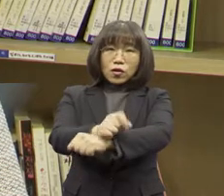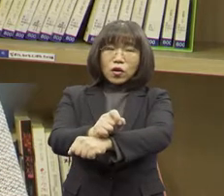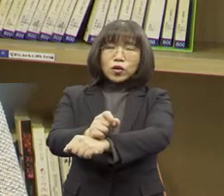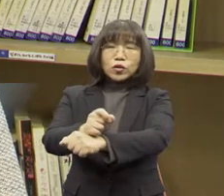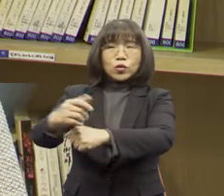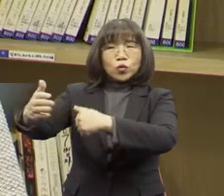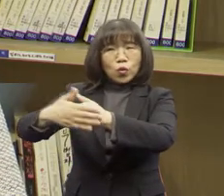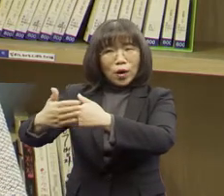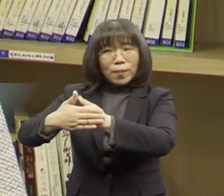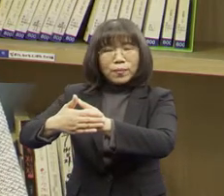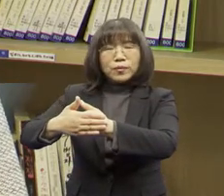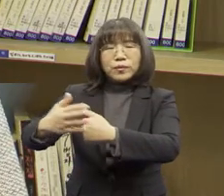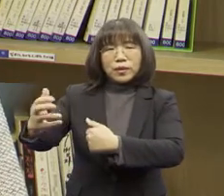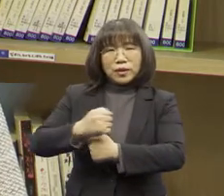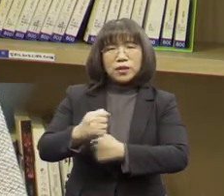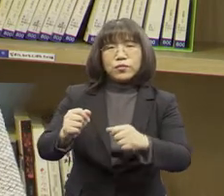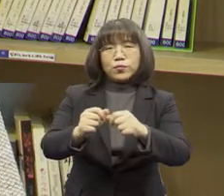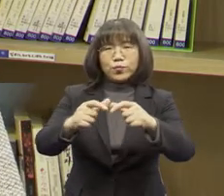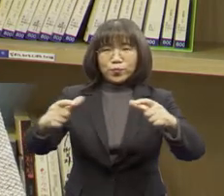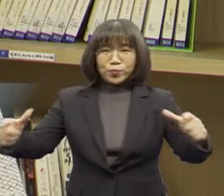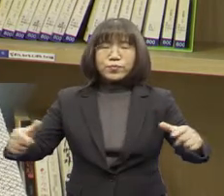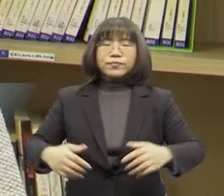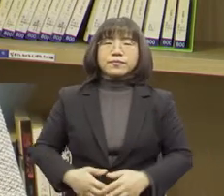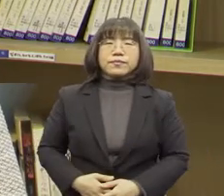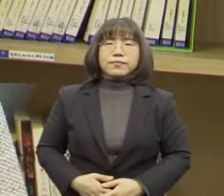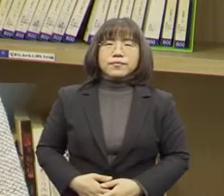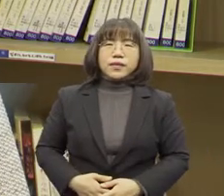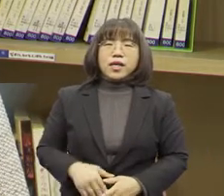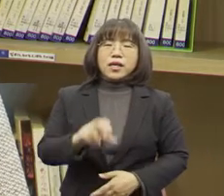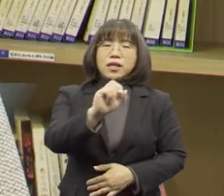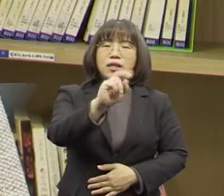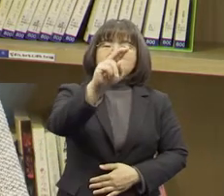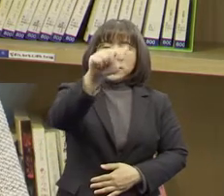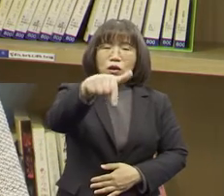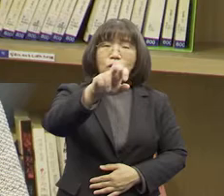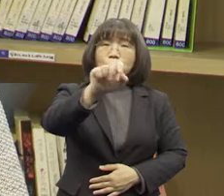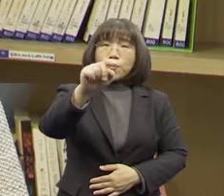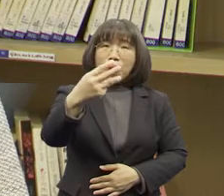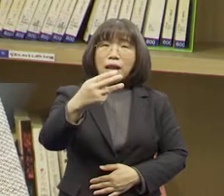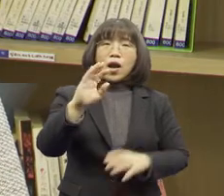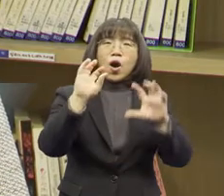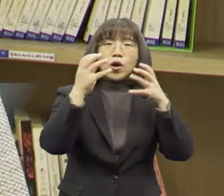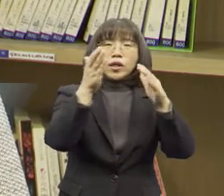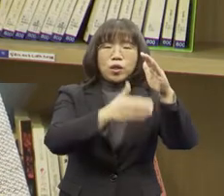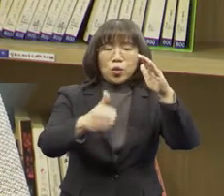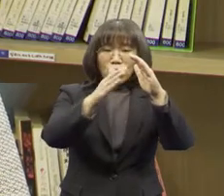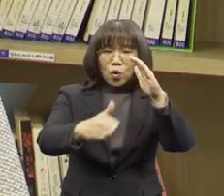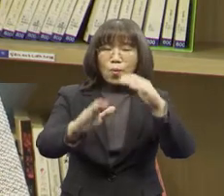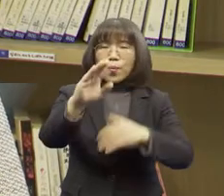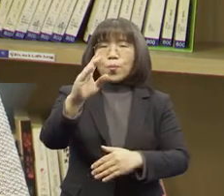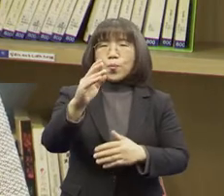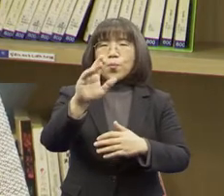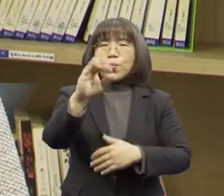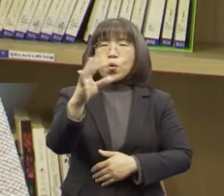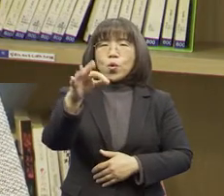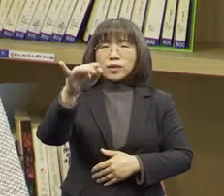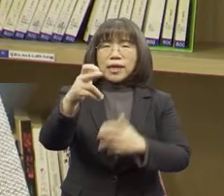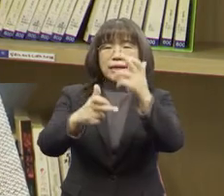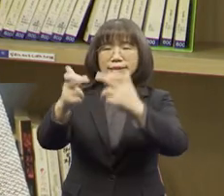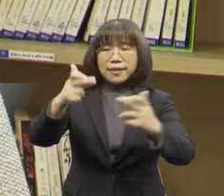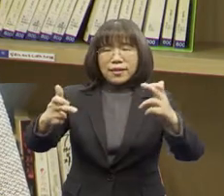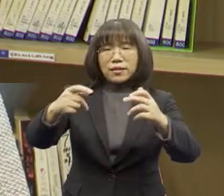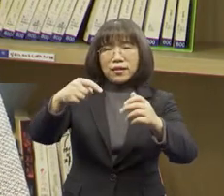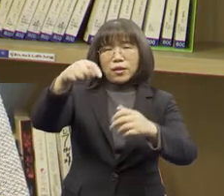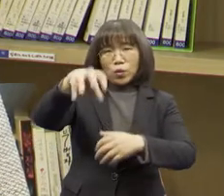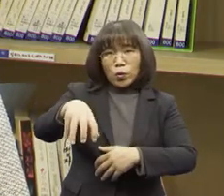해당 구사에 협의후 에 사업 을 확정했습니다 올해는 정말 어린이공원 동대산 블랙 개 입구 등에